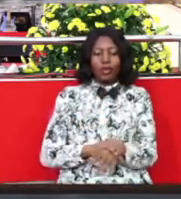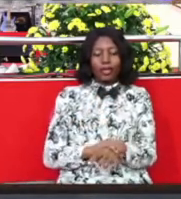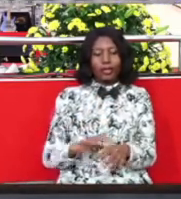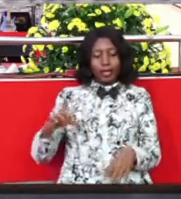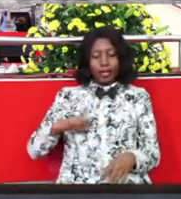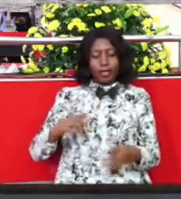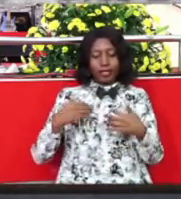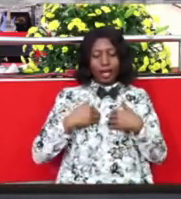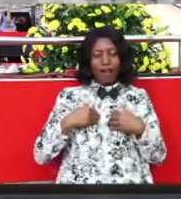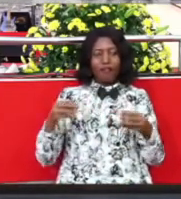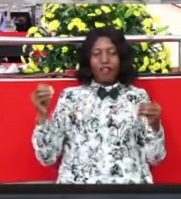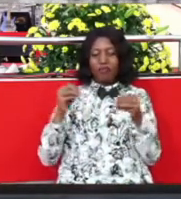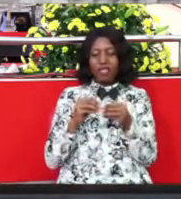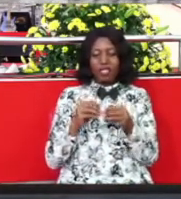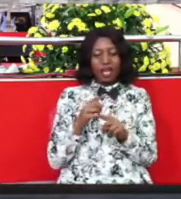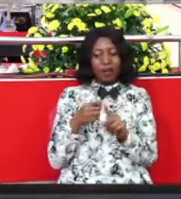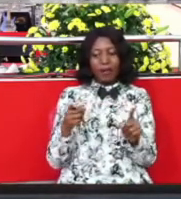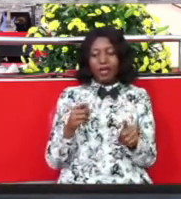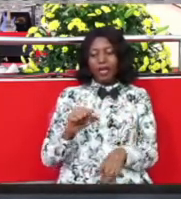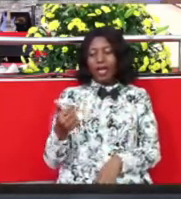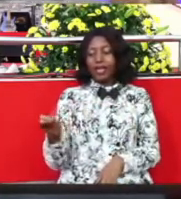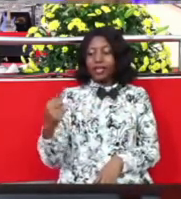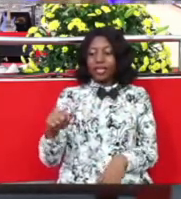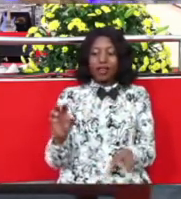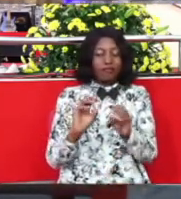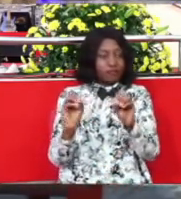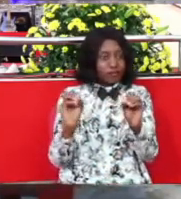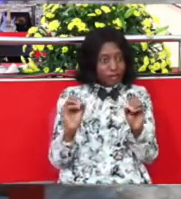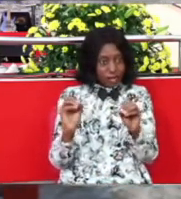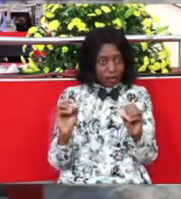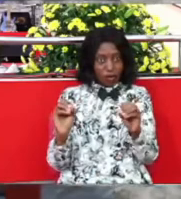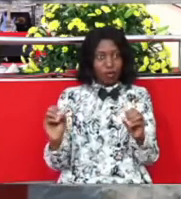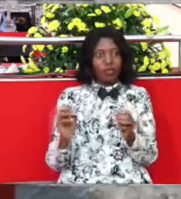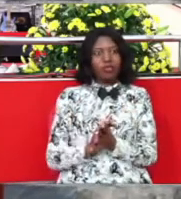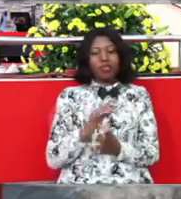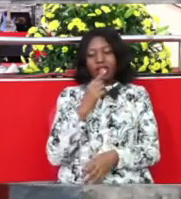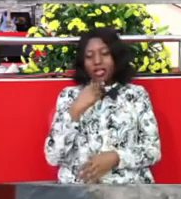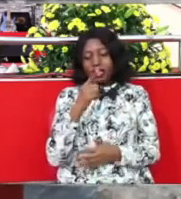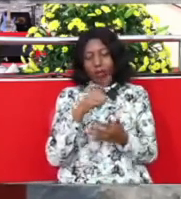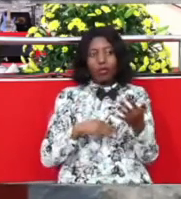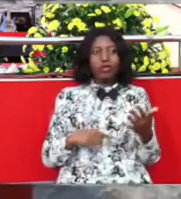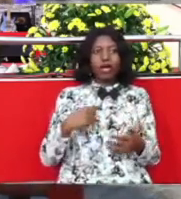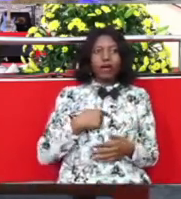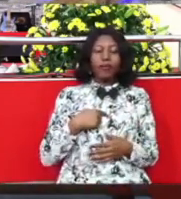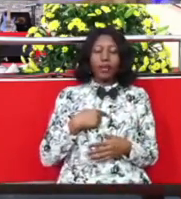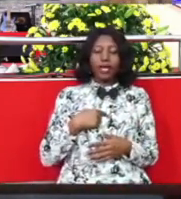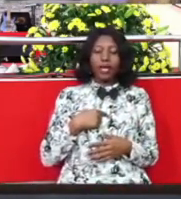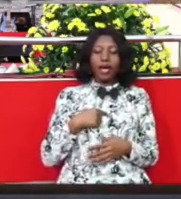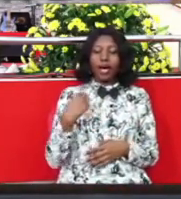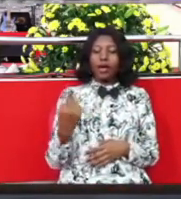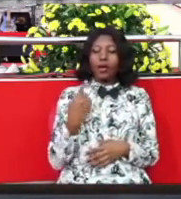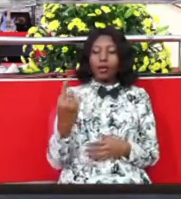dada." Hiyo ni yenu, I belong to the bishop's cell. Aha, hiyo ni yenu, mimi ni wa askofu, kanisa ndogo la askofu. Unasikia debe